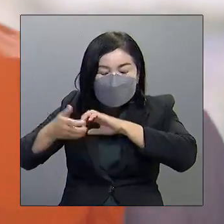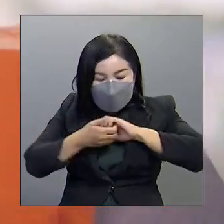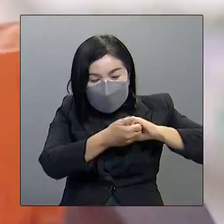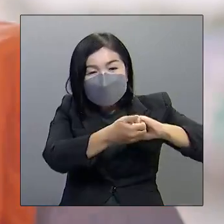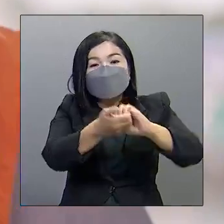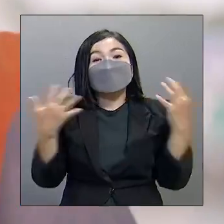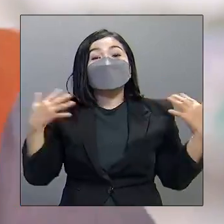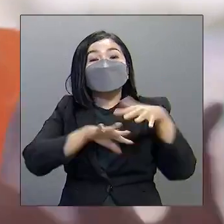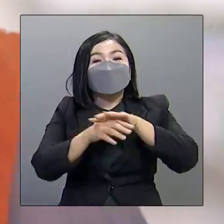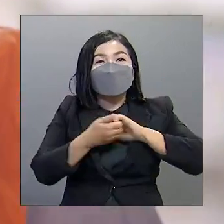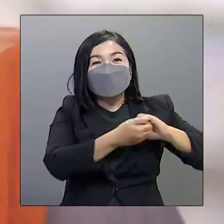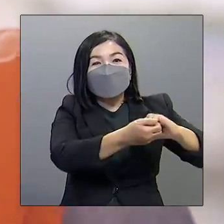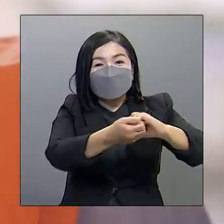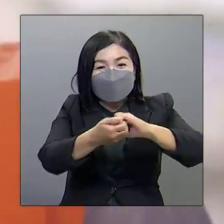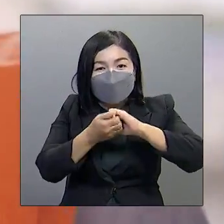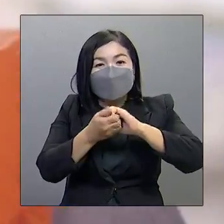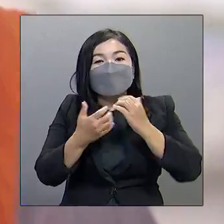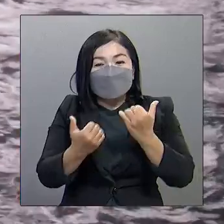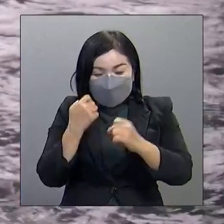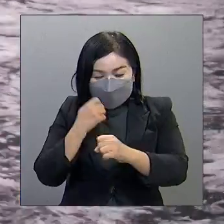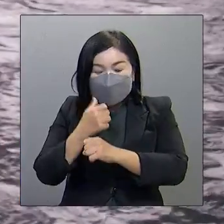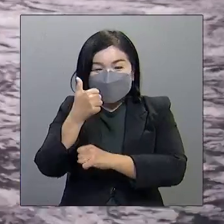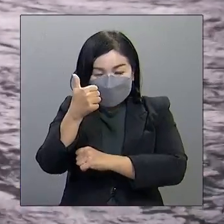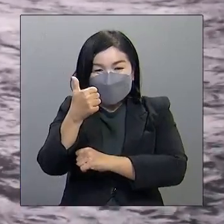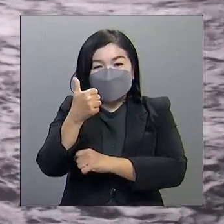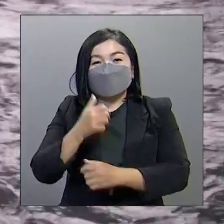ภาพใหญ่เนี่ยก็ไม่อาจจะเกิดขึ้นได้อย่างมีประสิทธิภาพครับ